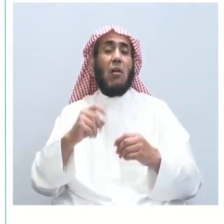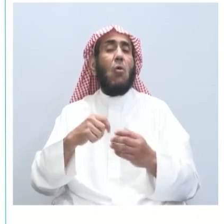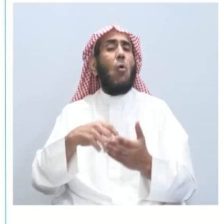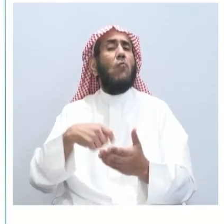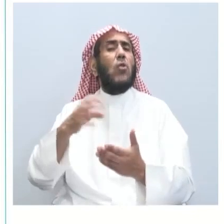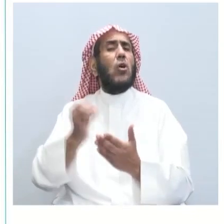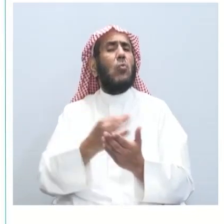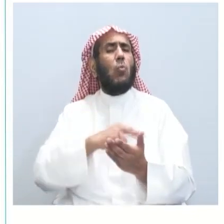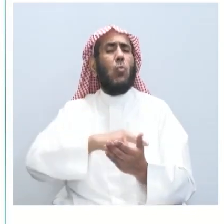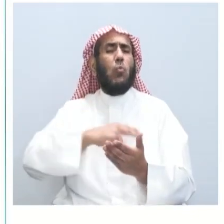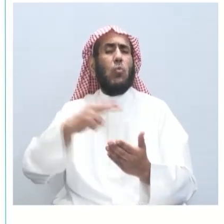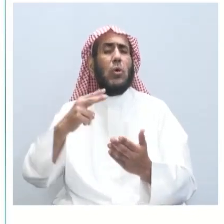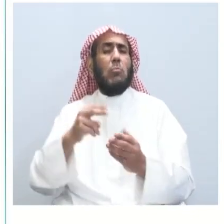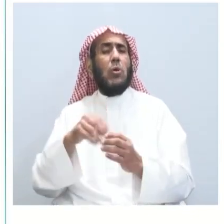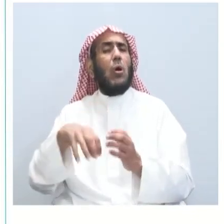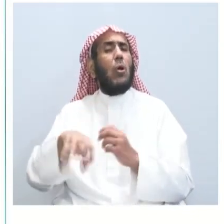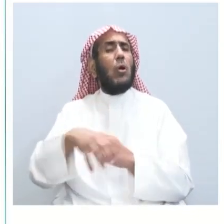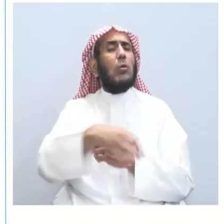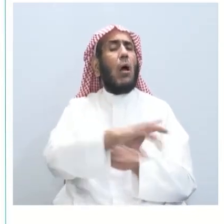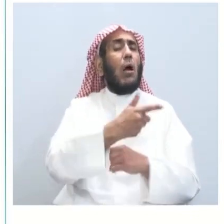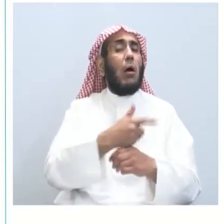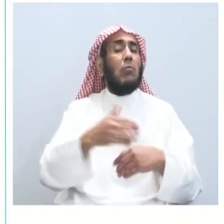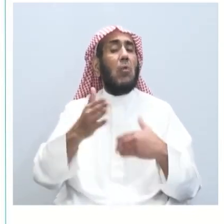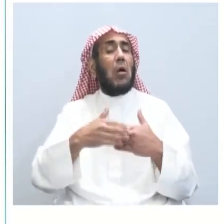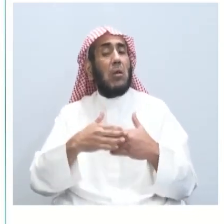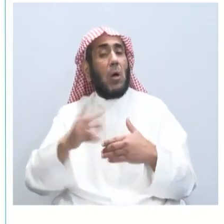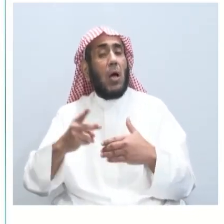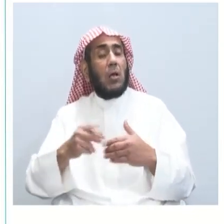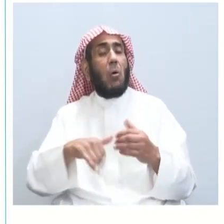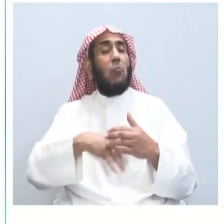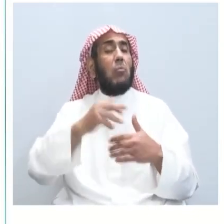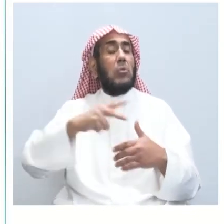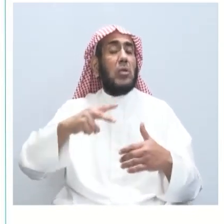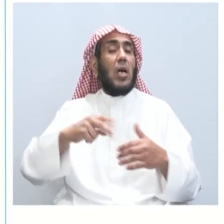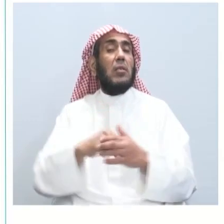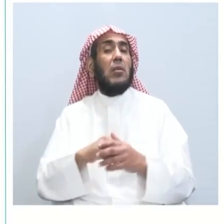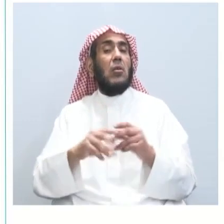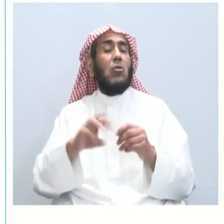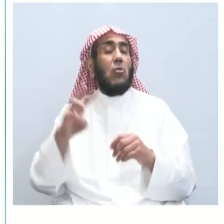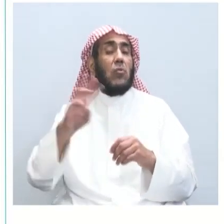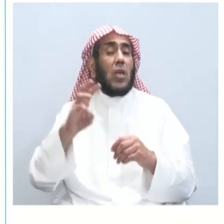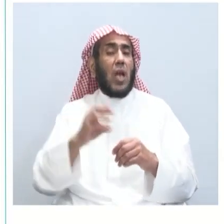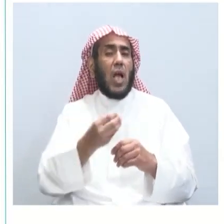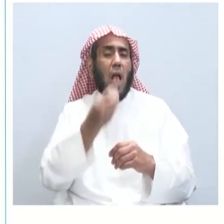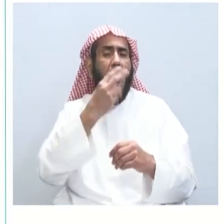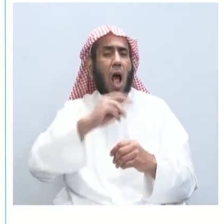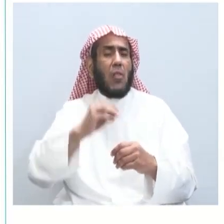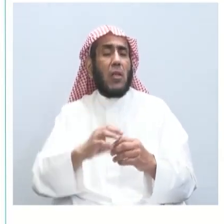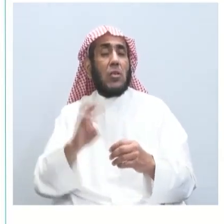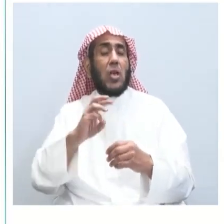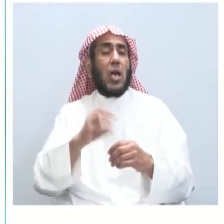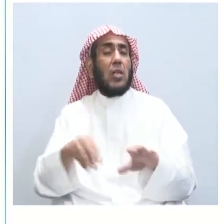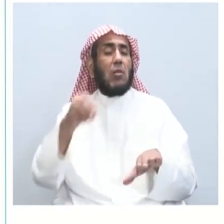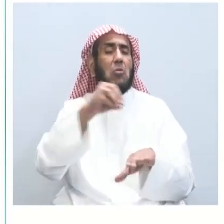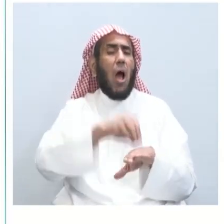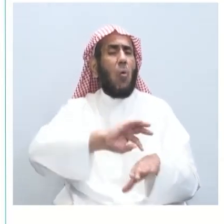الشركات في جميع القطاعات سواء مثلا في الخدمات او في المنتجات سواء في شركات الاغذيه في شركات النقل